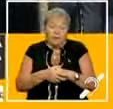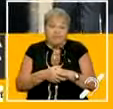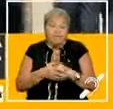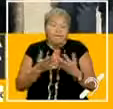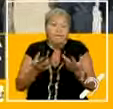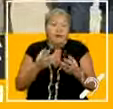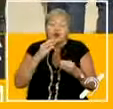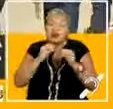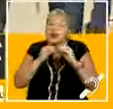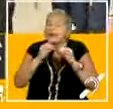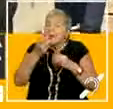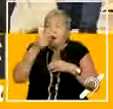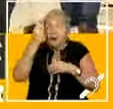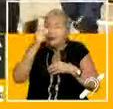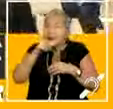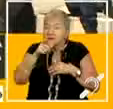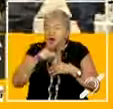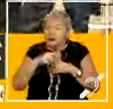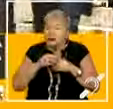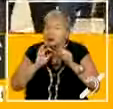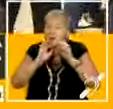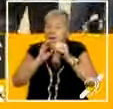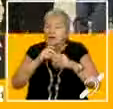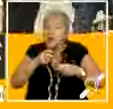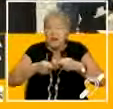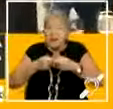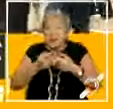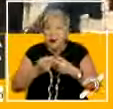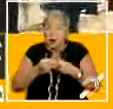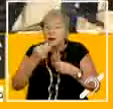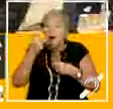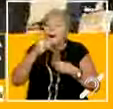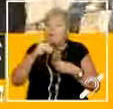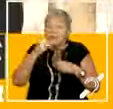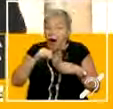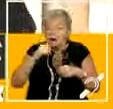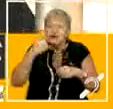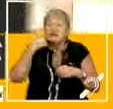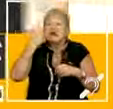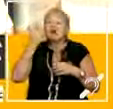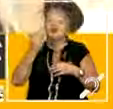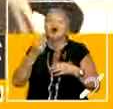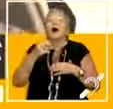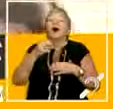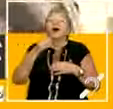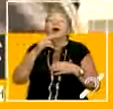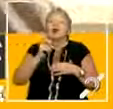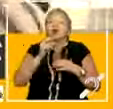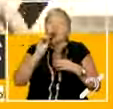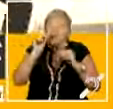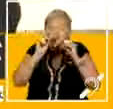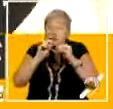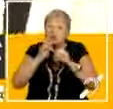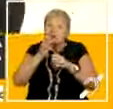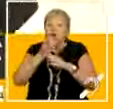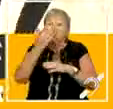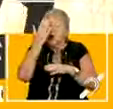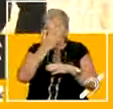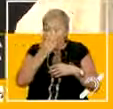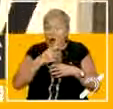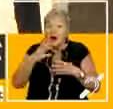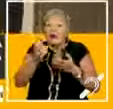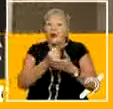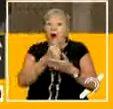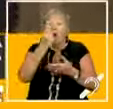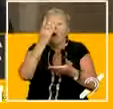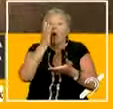decodificăm puțin mesajul transmis de lideri, cum că marți, când profesorii vor reveni la școală, se va lua o decizie. Asta